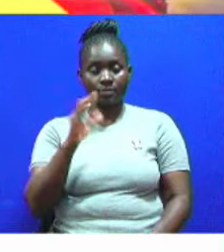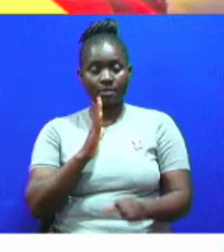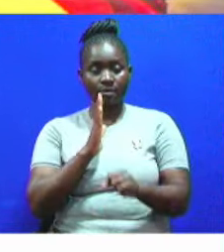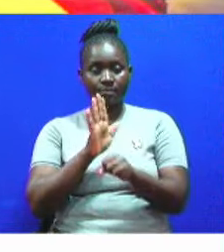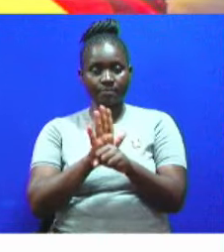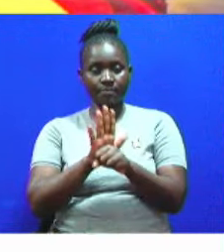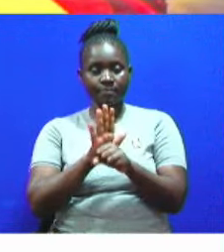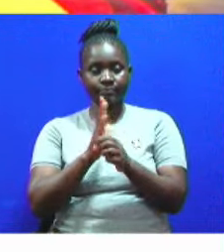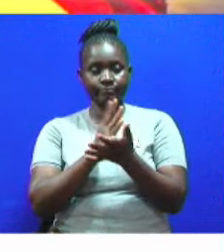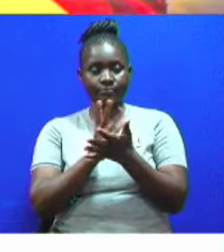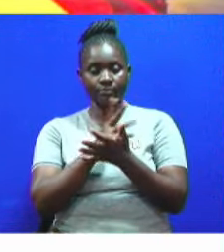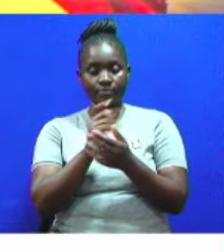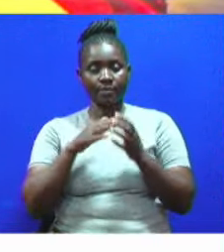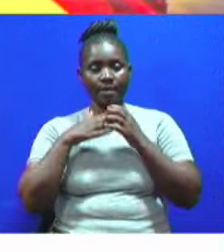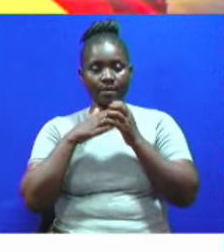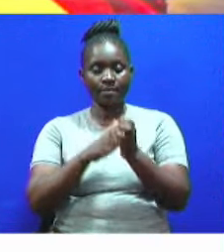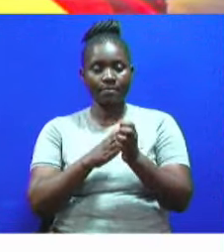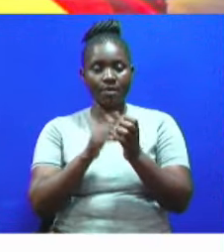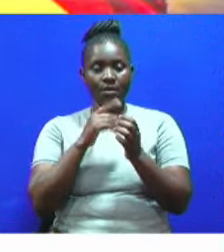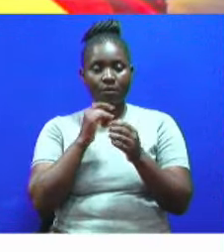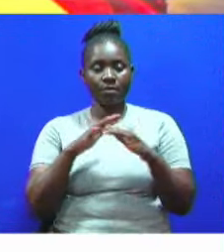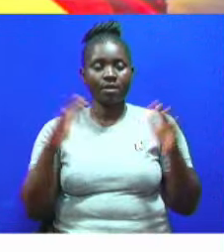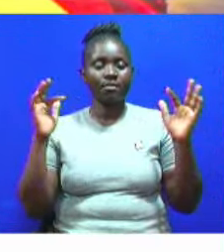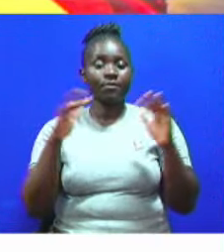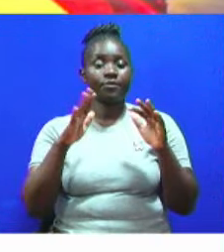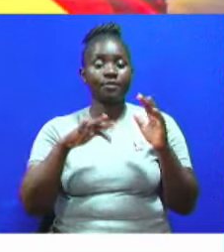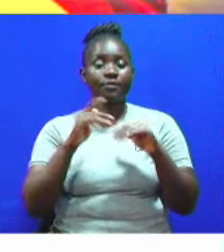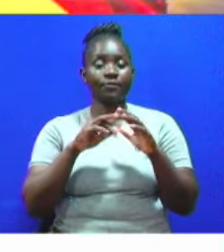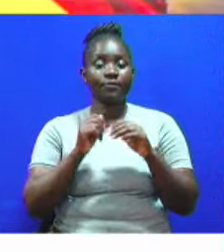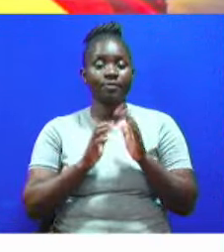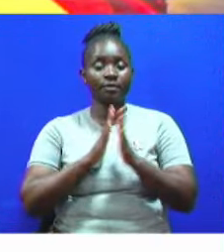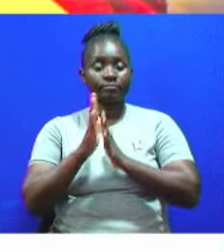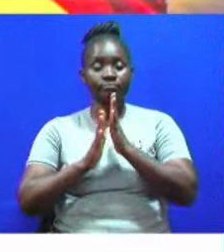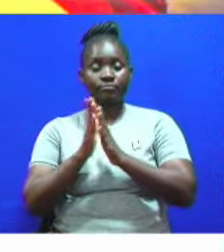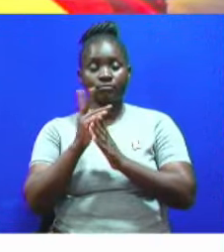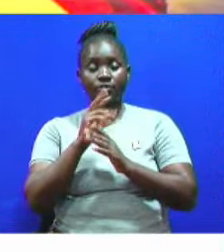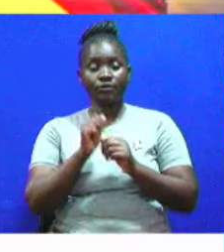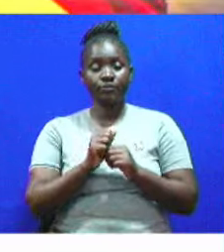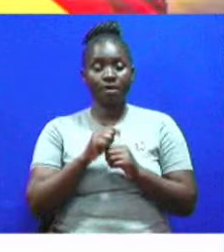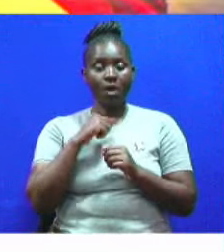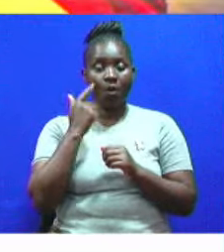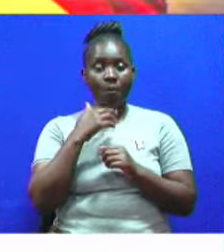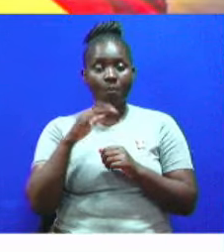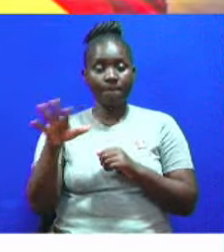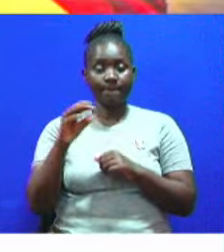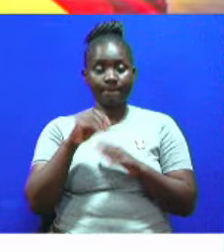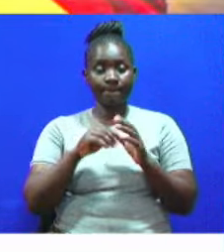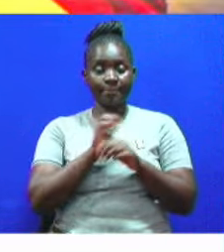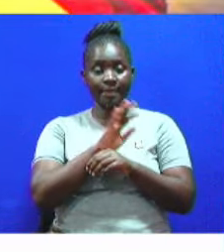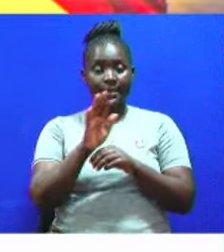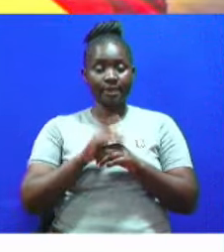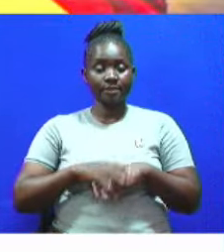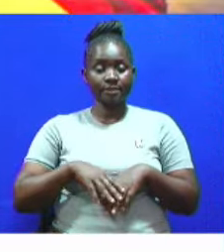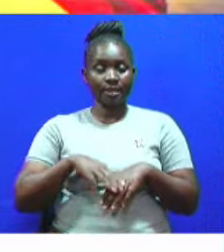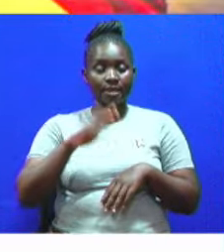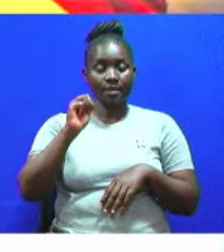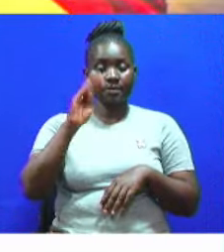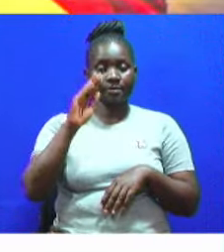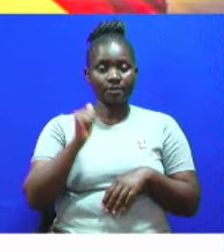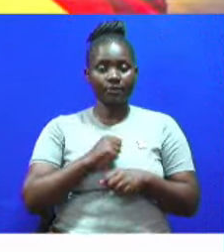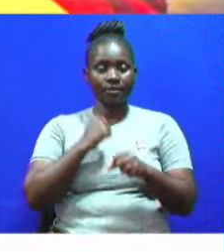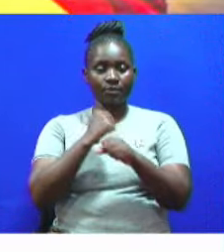gati ya barahi abanyarakoba bago ikirana ase omorobelio banyarakoba bako baboli aba MC abanyarakoba